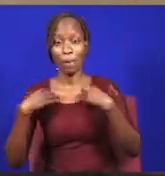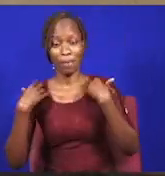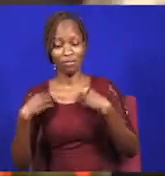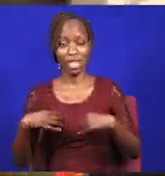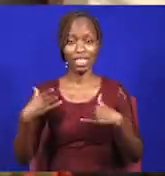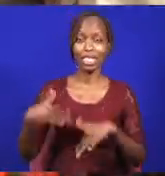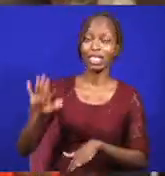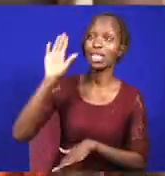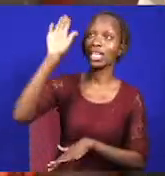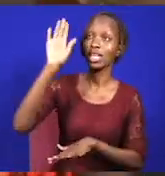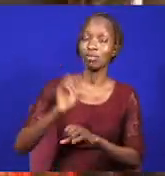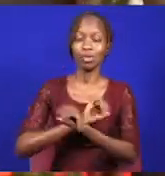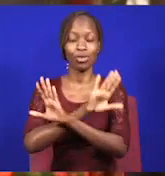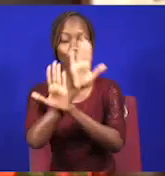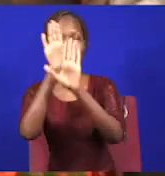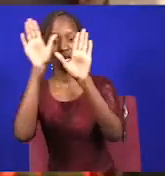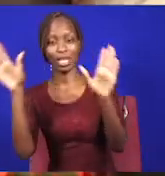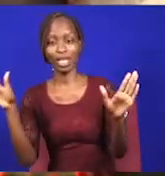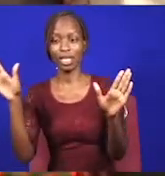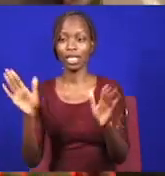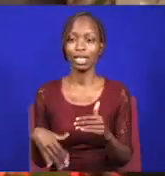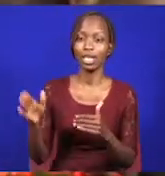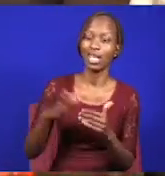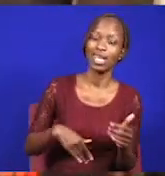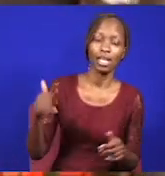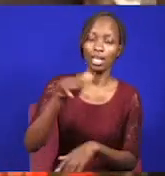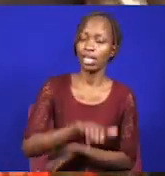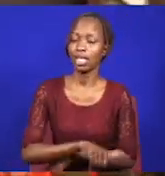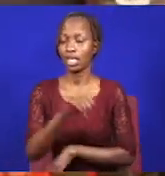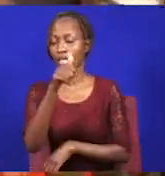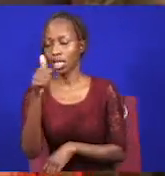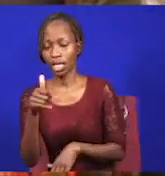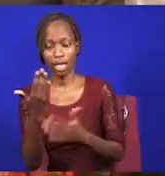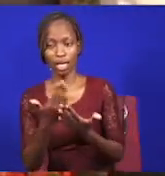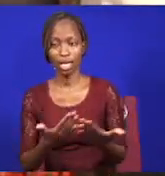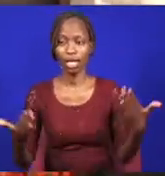Mavazi yake meupe yangaza kushinda